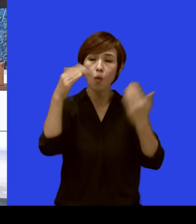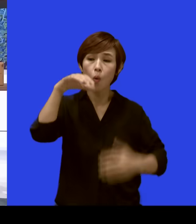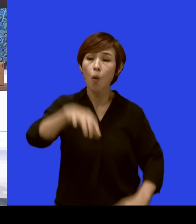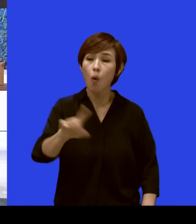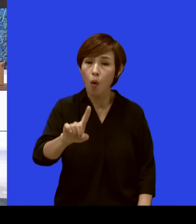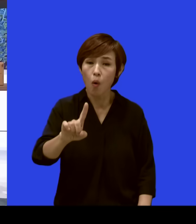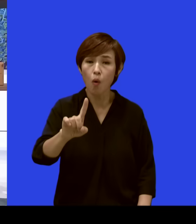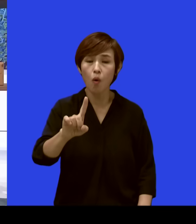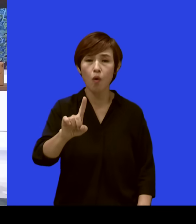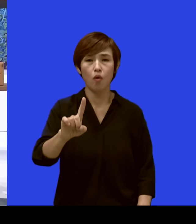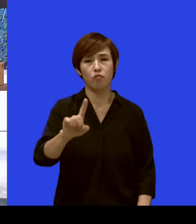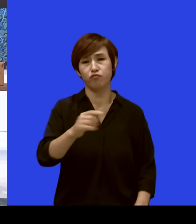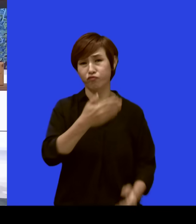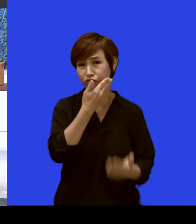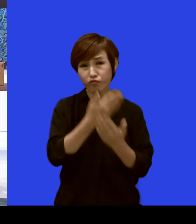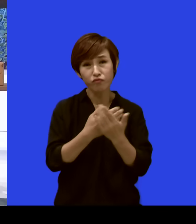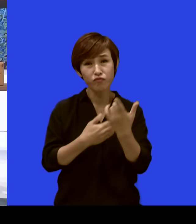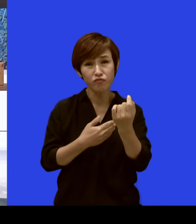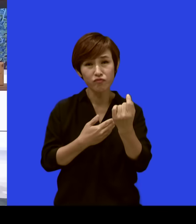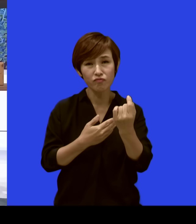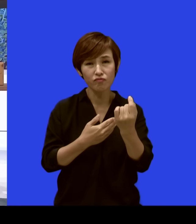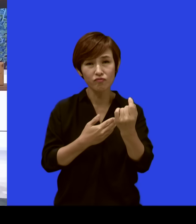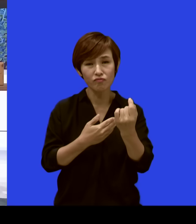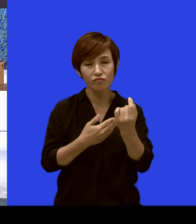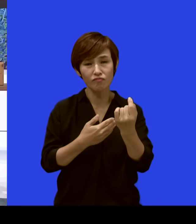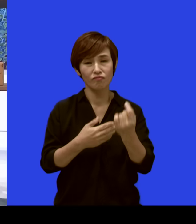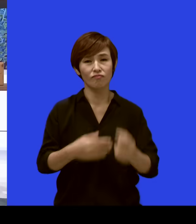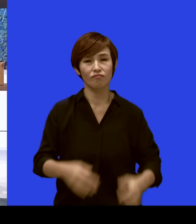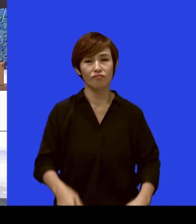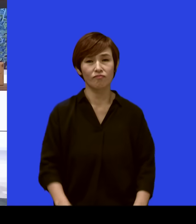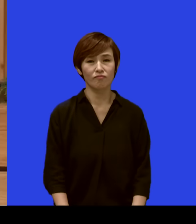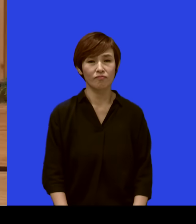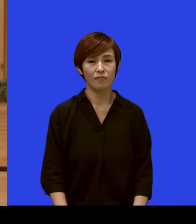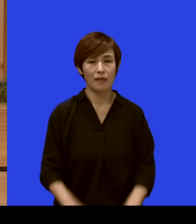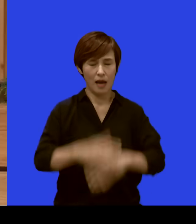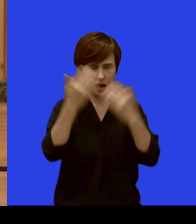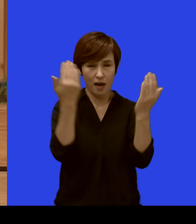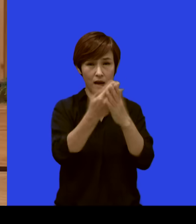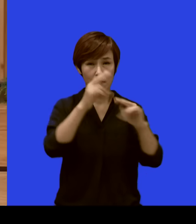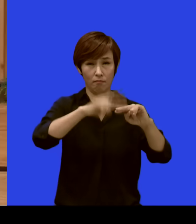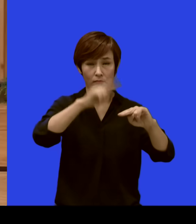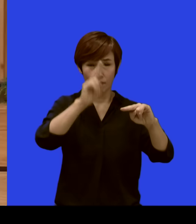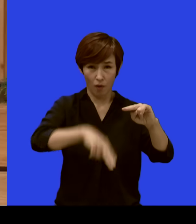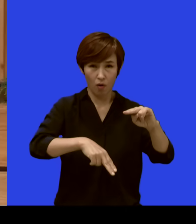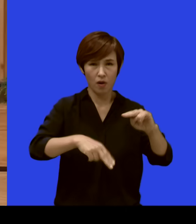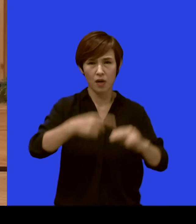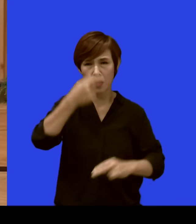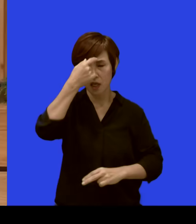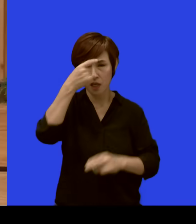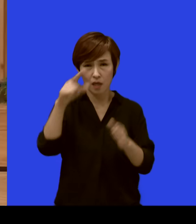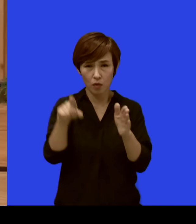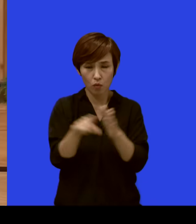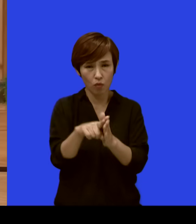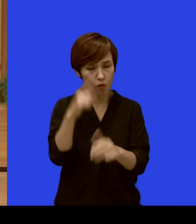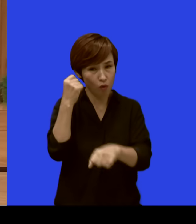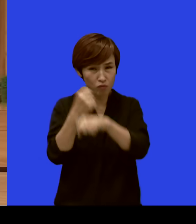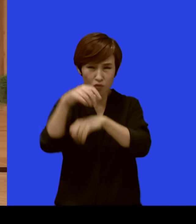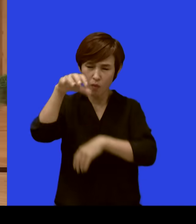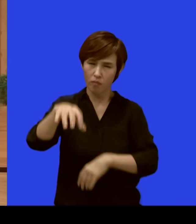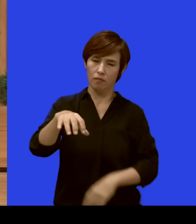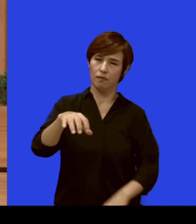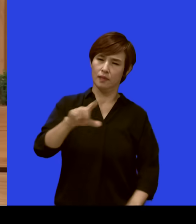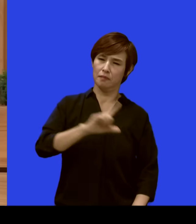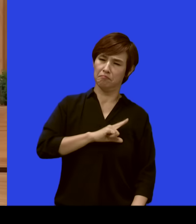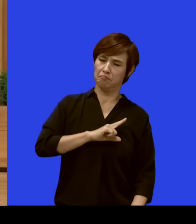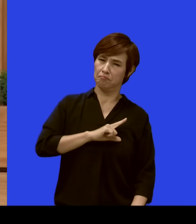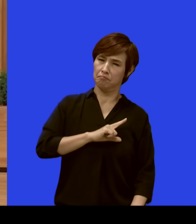어디에 다니고 있다는 이 명함 하나가 그 사람을 평가하는 기준이 되는 사회이기 때문에 사실 뭐 기독연구원 뭐 이런 게 좀 낯설기도 하고